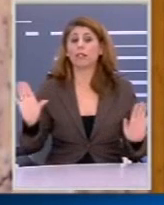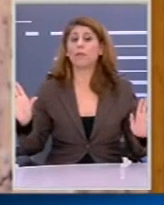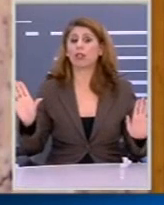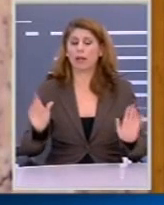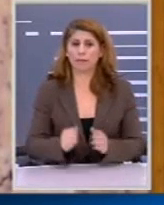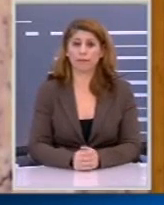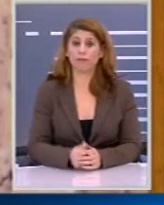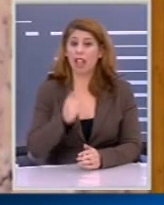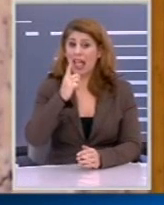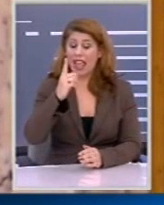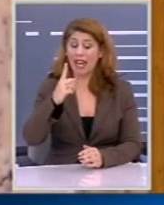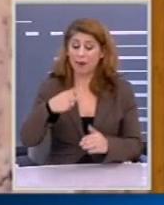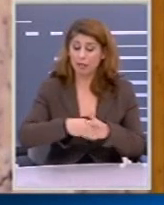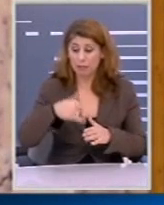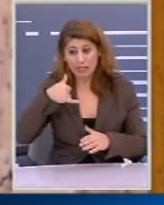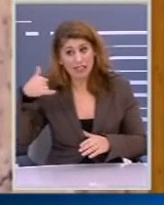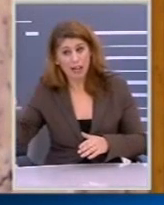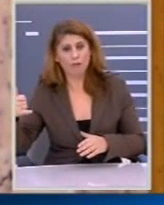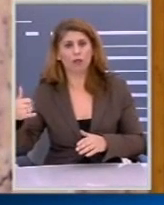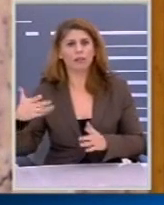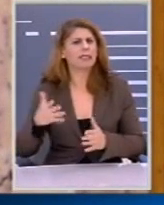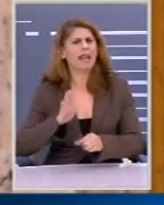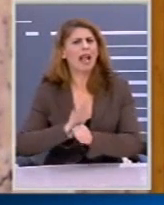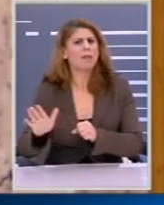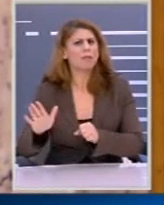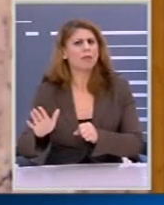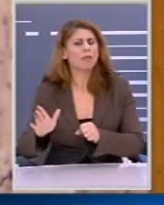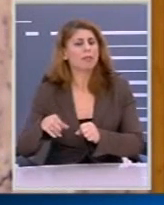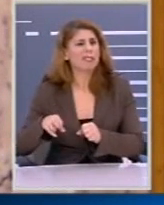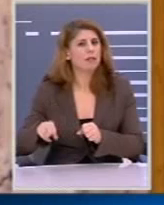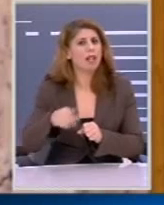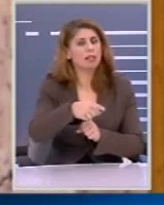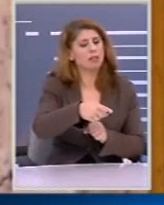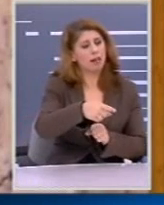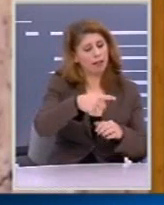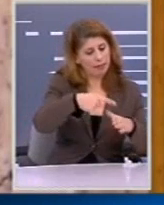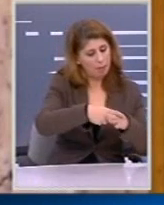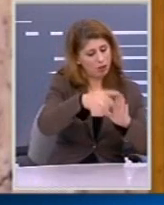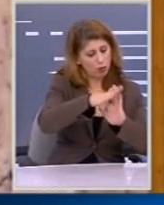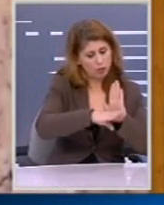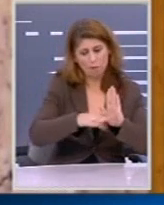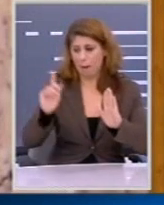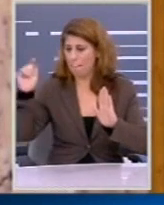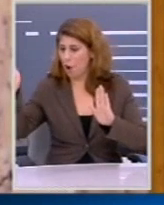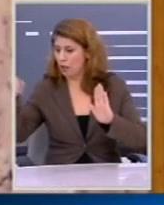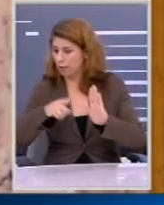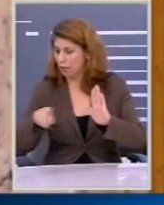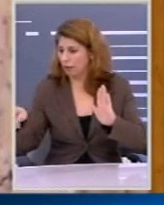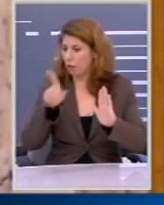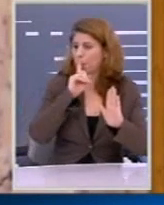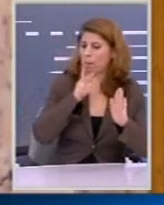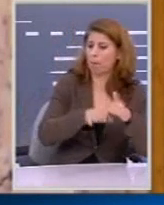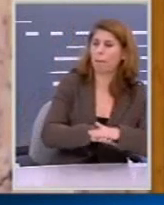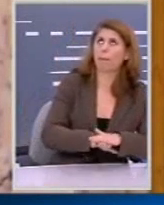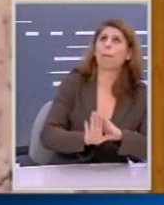μας, πήρε ένας ένα τηλέφωνο? Ποια ήταν η κάλυψη λοιπόν και η σχέση του τραπεζικού συστήματος με πολιτική ηγεσία? Πέστε μας, σας παρακαλώ, διότι